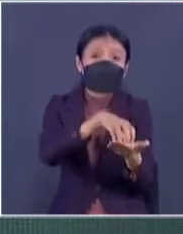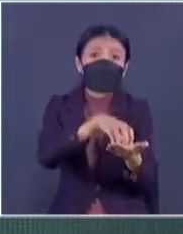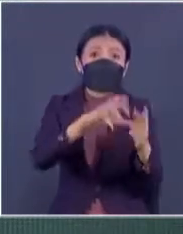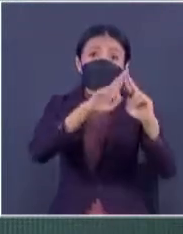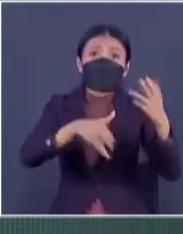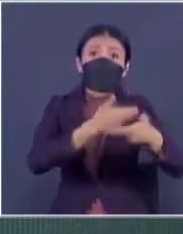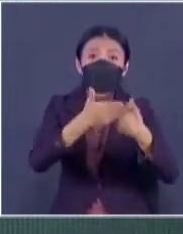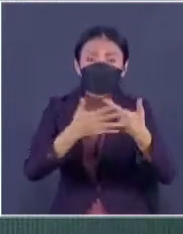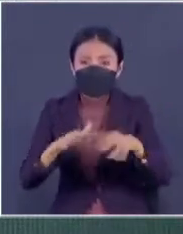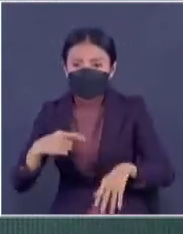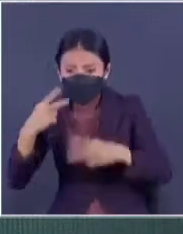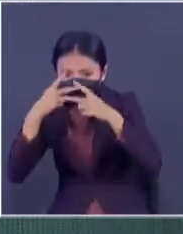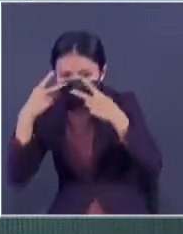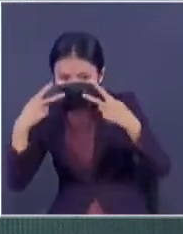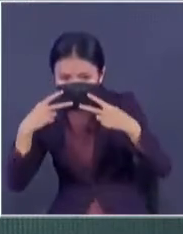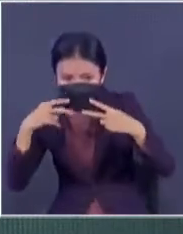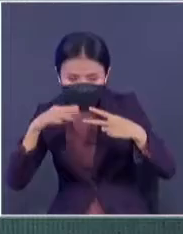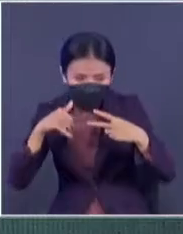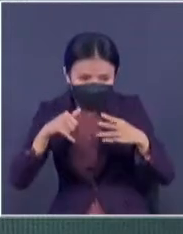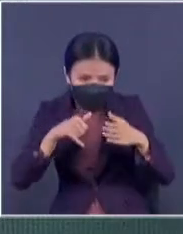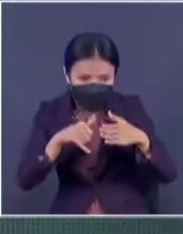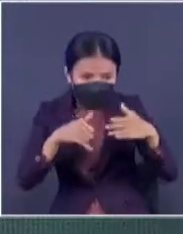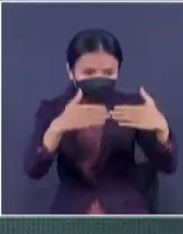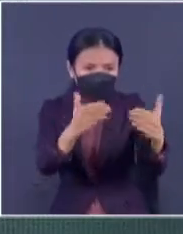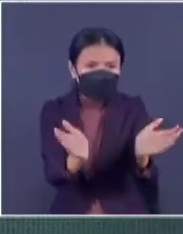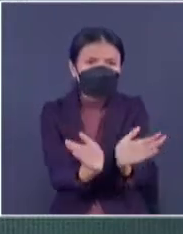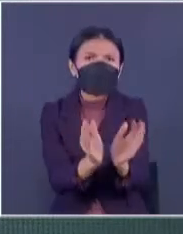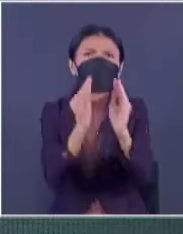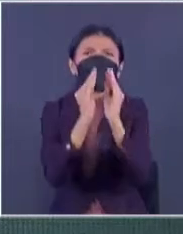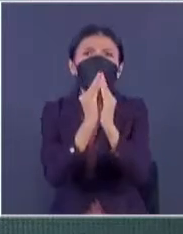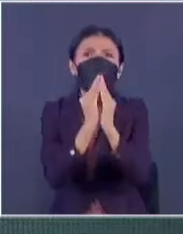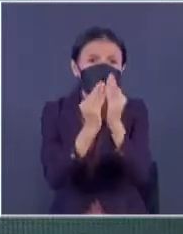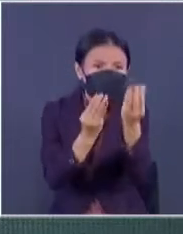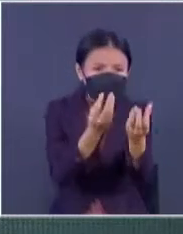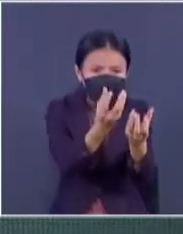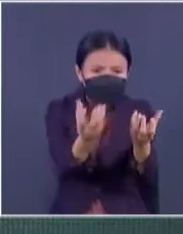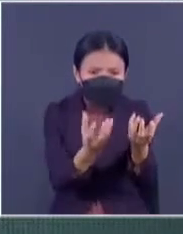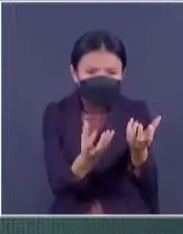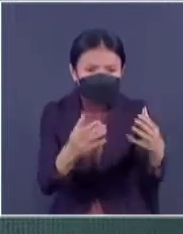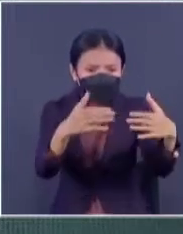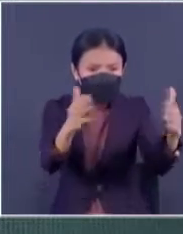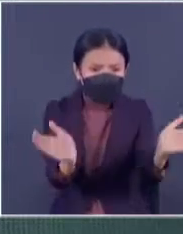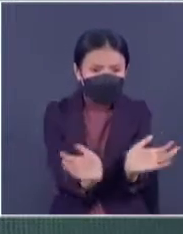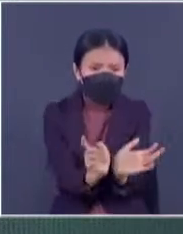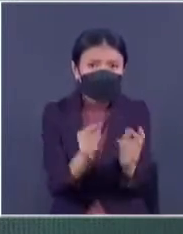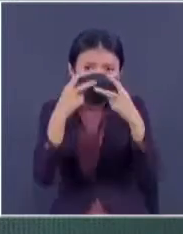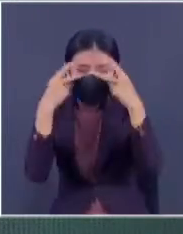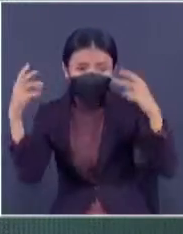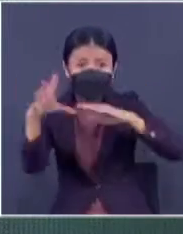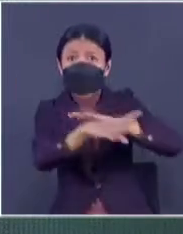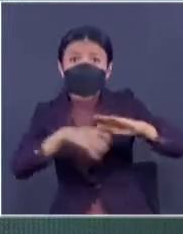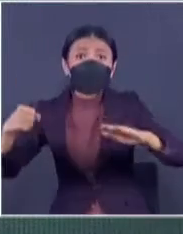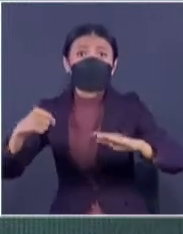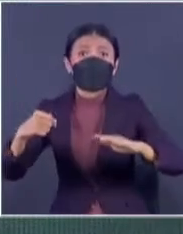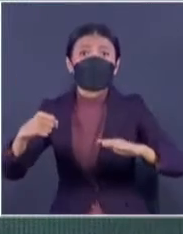ากบอกไปถึงโจเลยนะคะบอกว่าถ้าเกิดอยากได้อ่างบัวก็มาขอกันดีๆพร้อมที่จะให้แต่เรื่องที่รับไม่ได้คือโจรคนนี้เขา